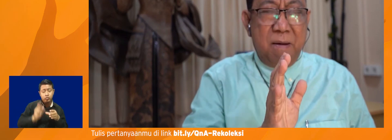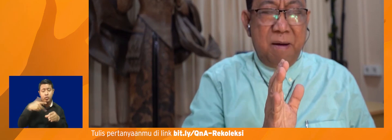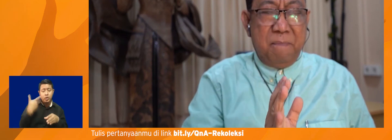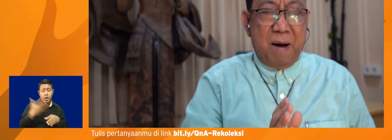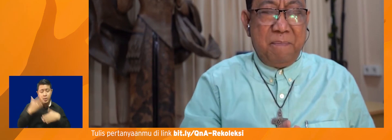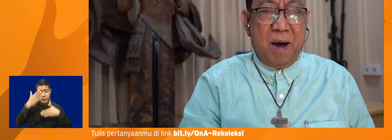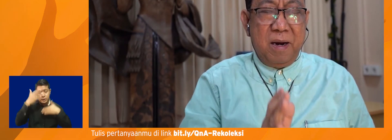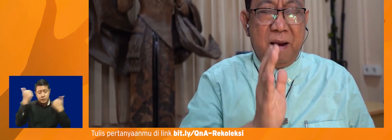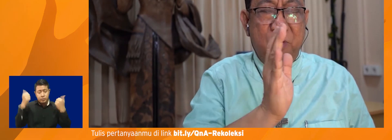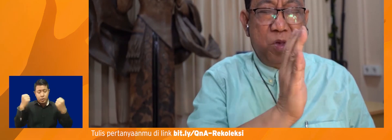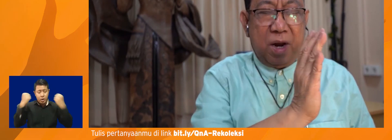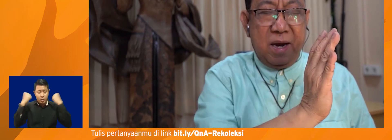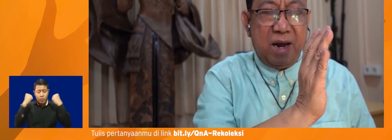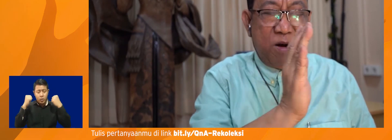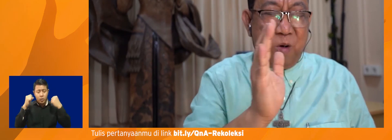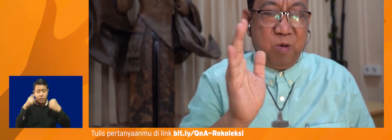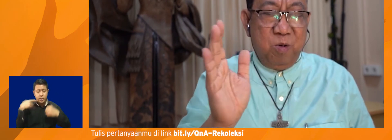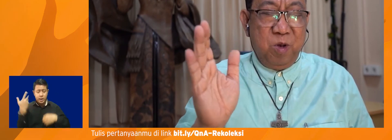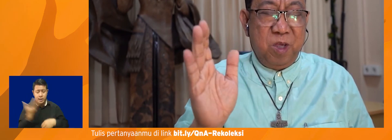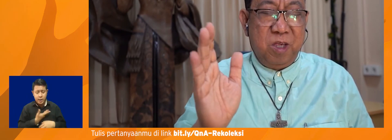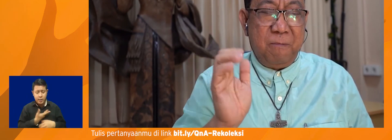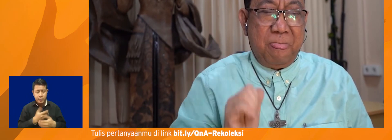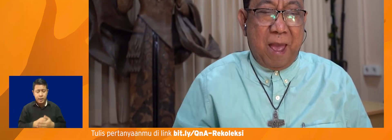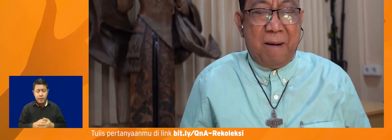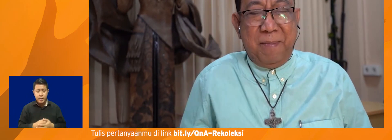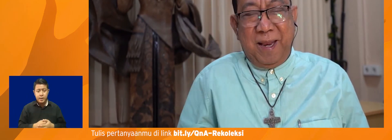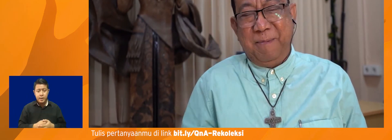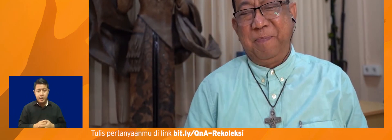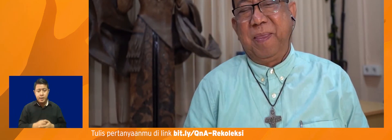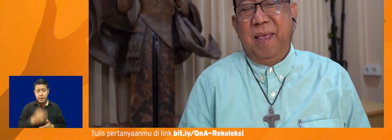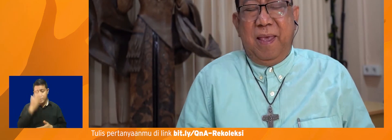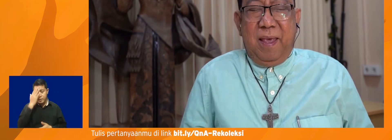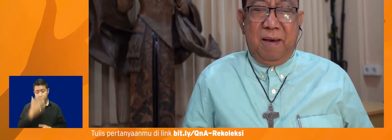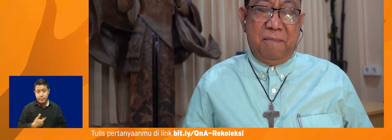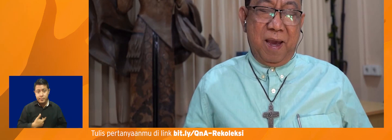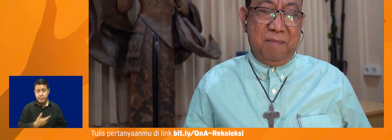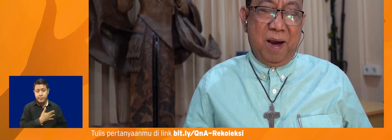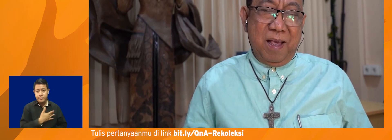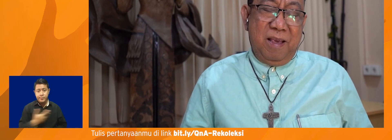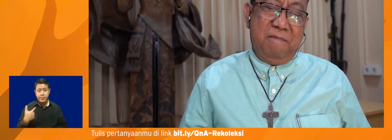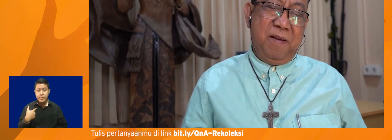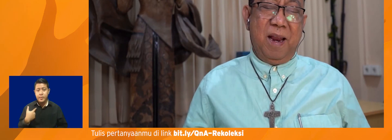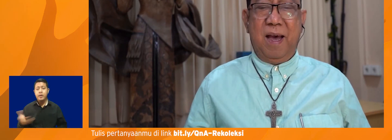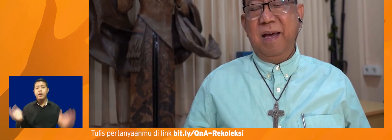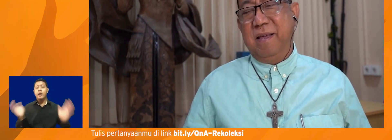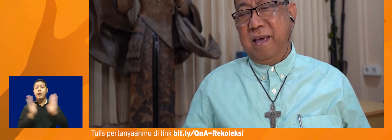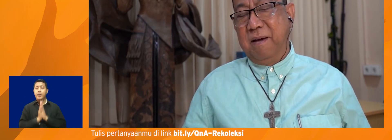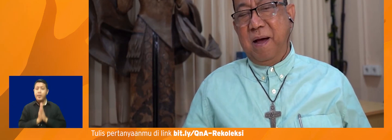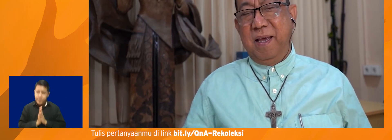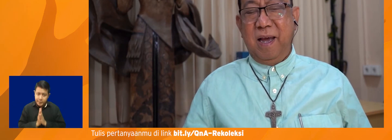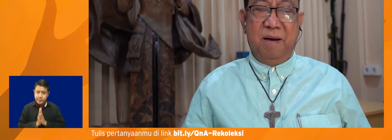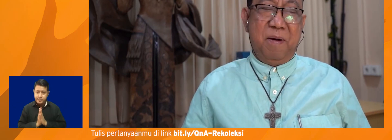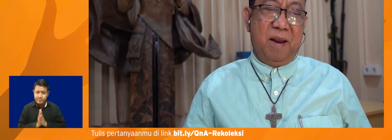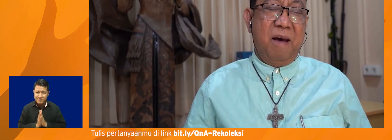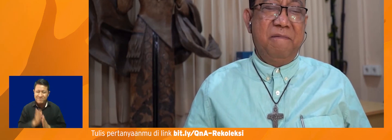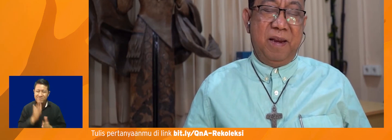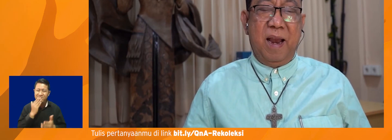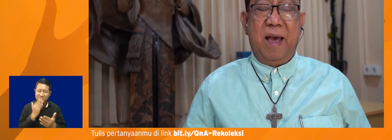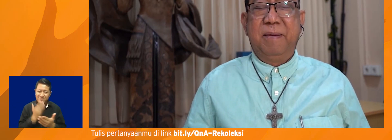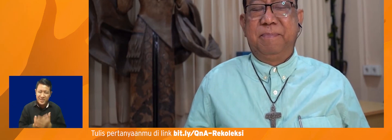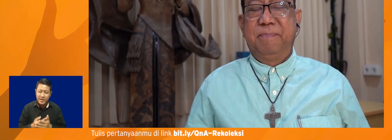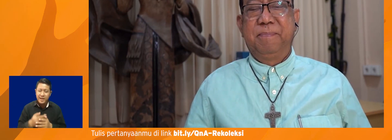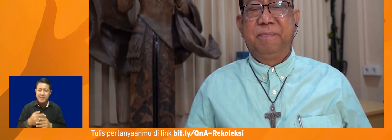kami, Bapa dan Putra dan Roh Kudus. Amin. Baik, terima kasih Fidela. Saya kembalikan